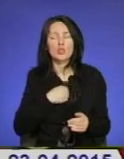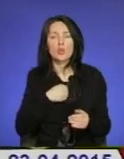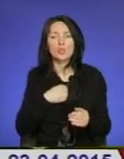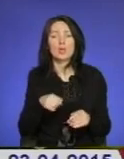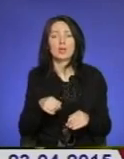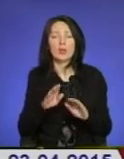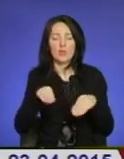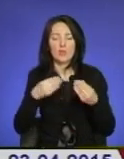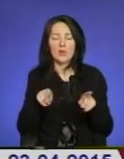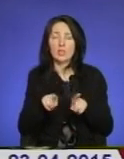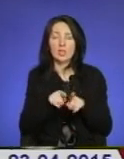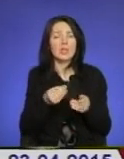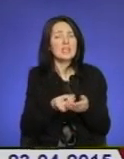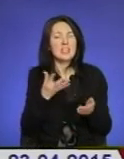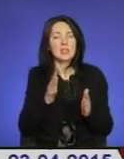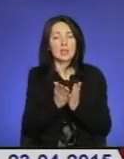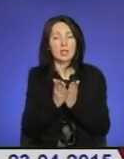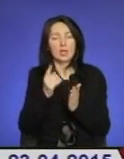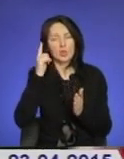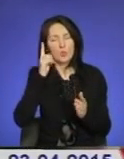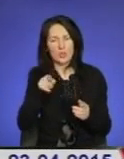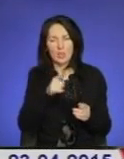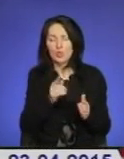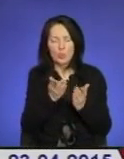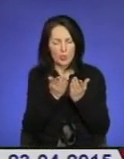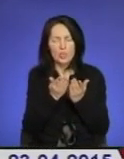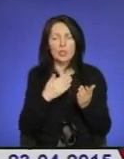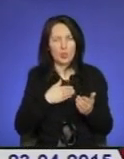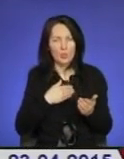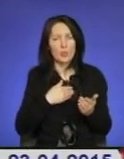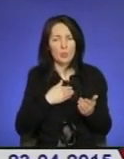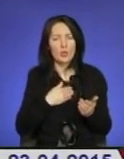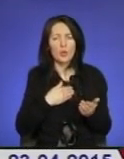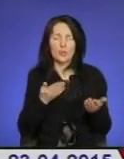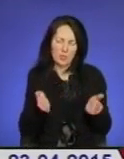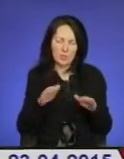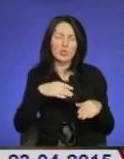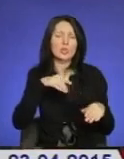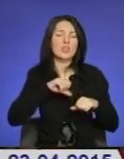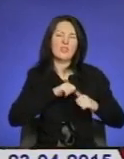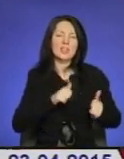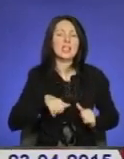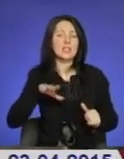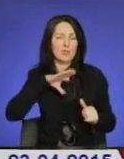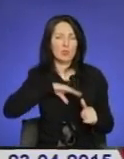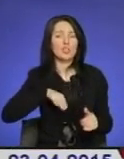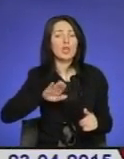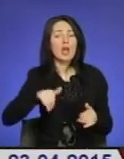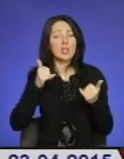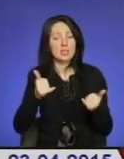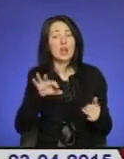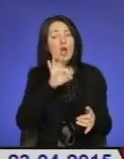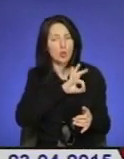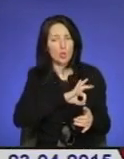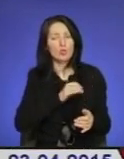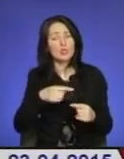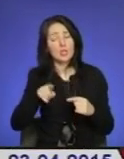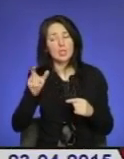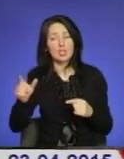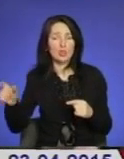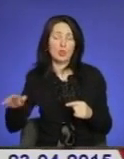книги? Я думаю, що те, що прочитано мною, воно залишило свій слід у серці, у душі, а хай зараз користуються інші люди,